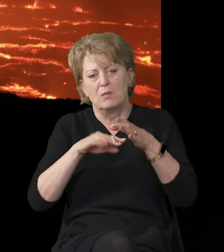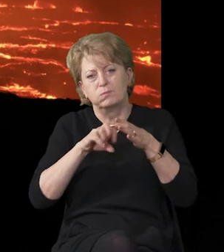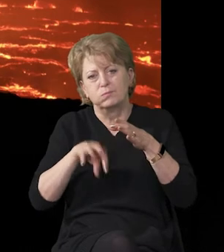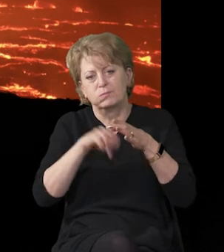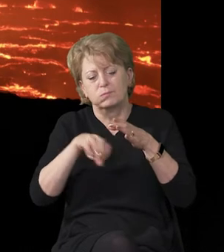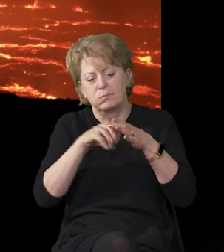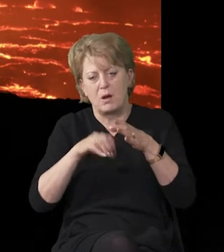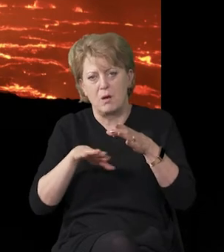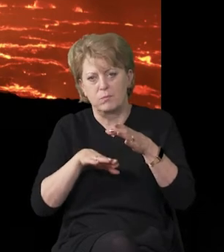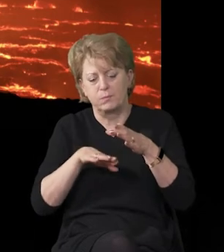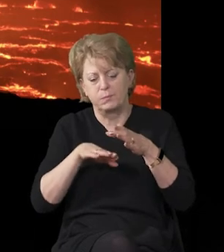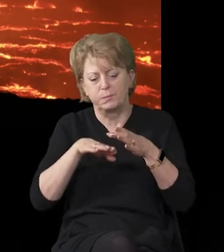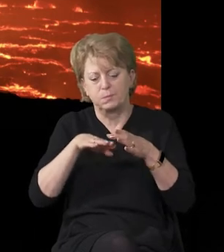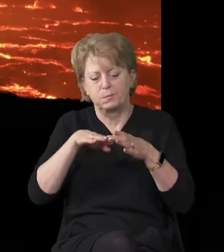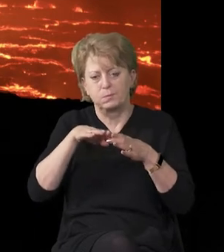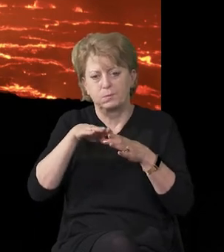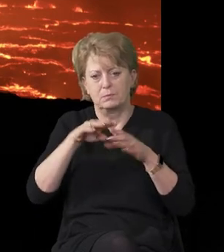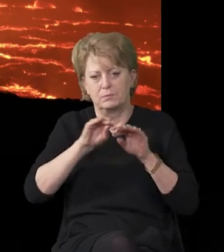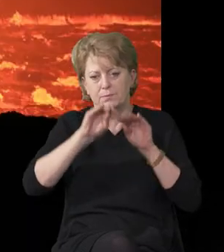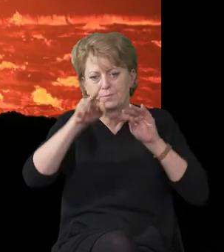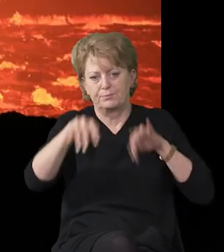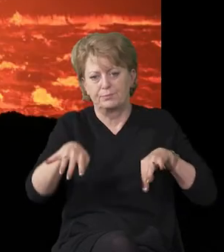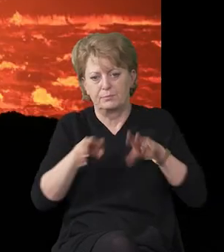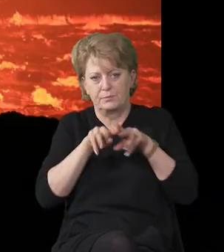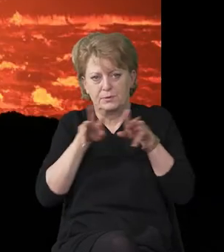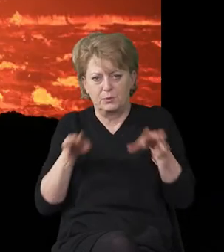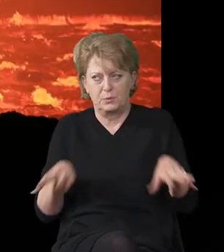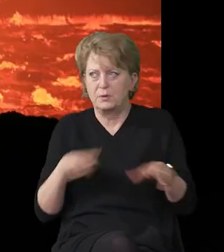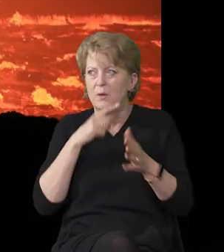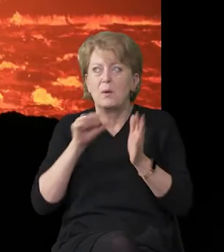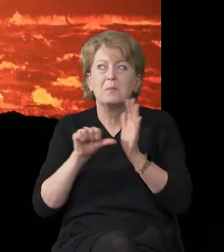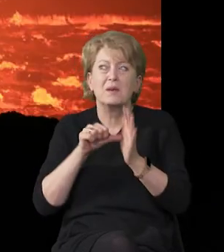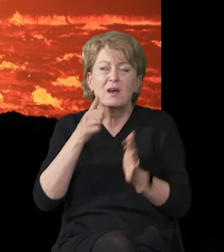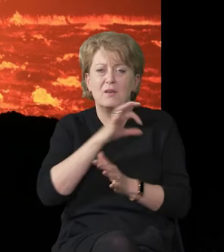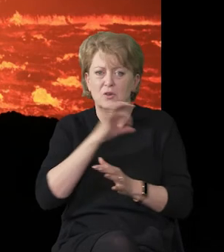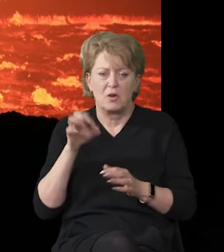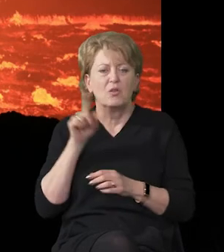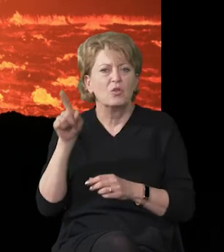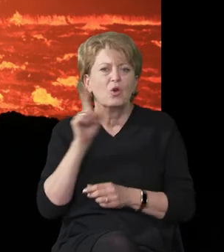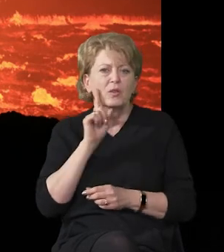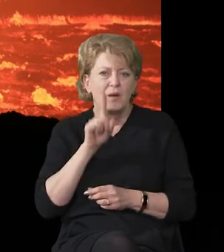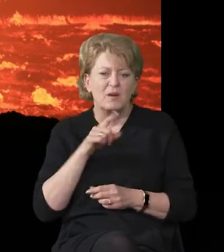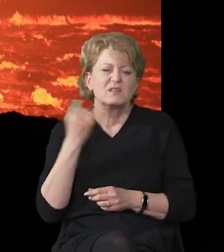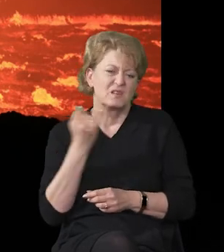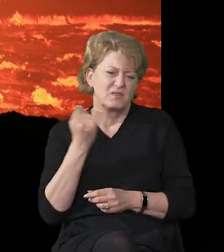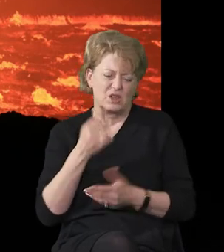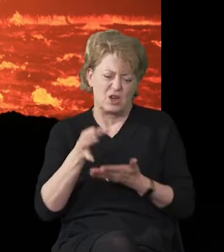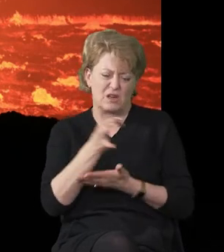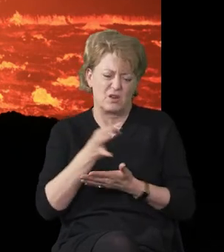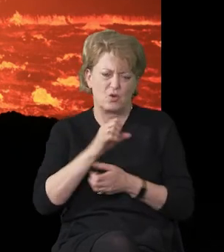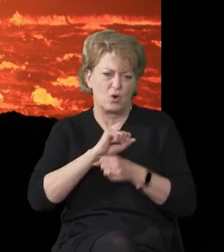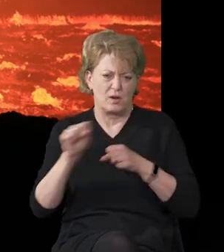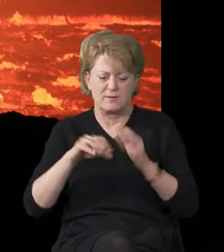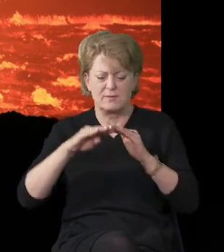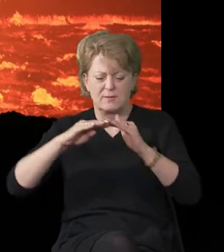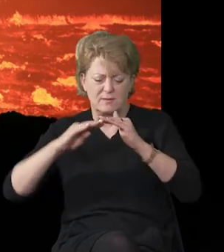kierunkach. To jest absolutnie miejsce niezwykłe. Zwykle to jezioro lawy znajduje się dużo niżej i jest